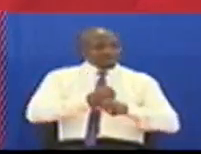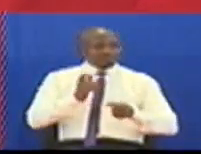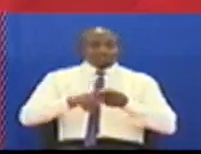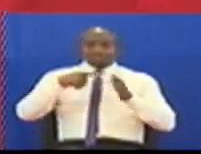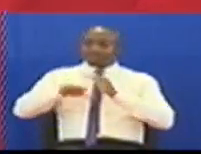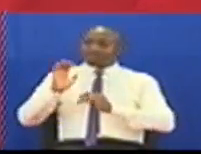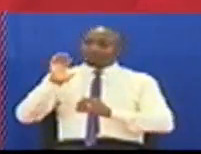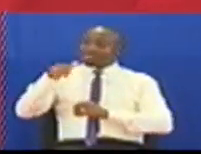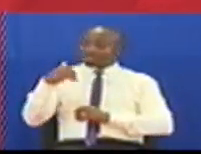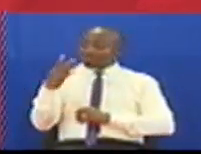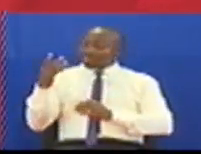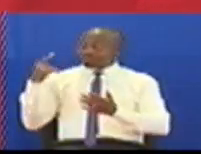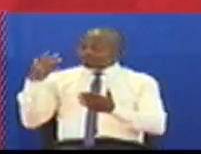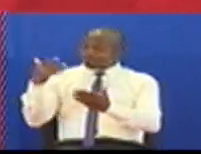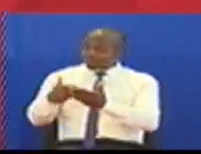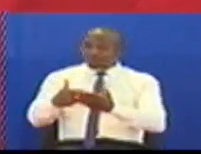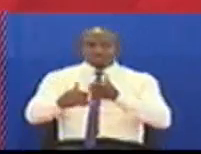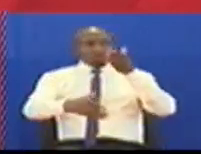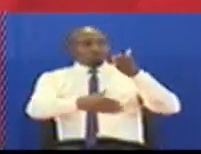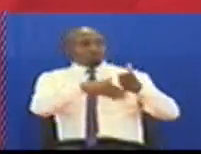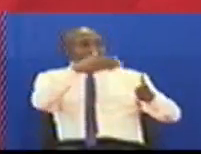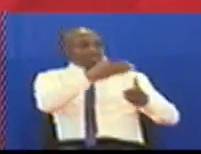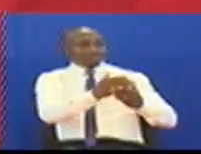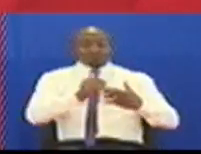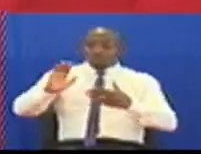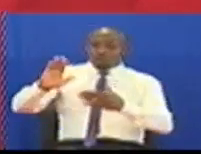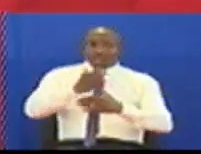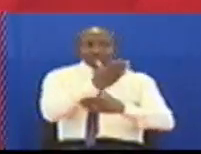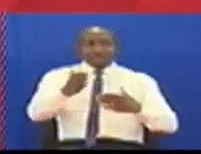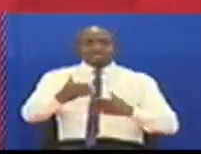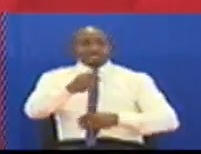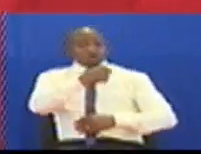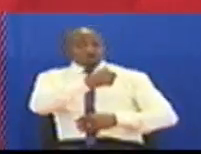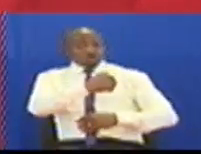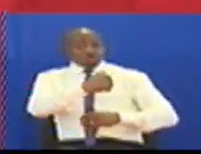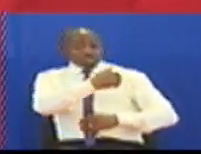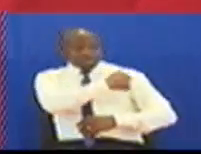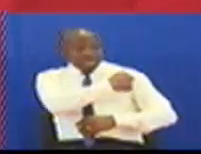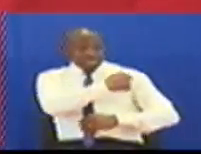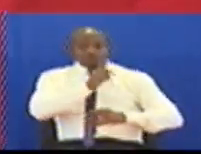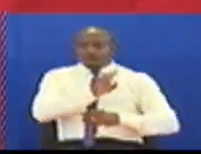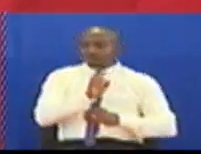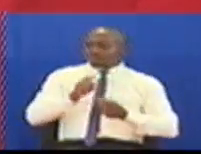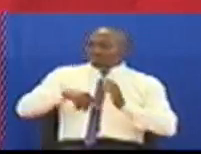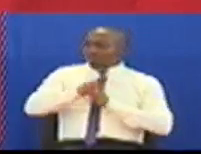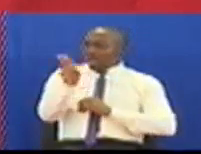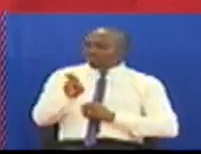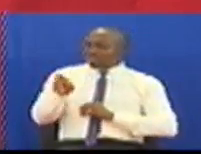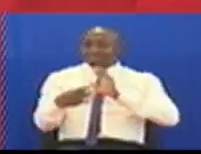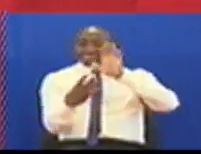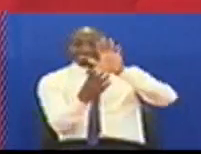ya miaka hii minne, ujenzi na ukarabati wa hospitali za halmashauri zetu zimefanyika kwa halmashauri